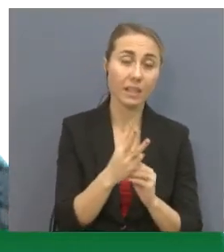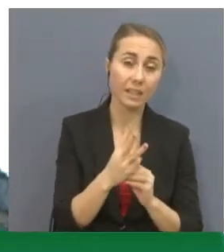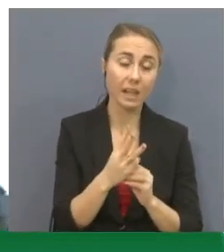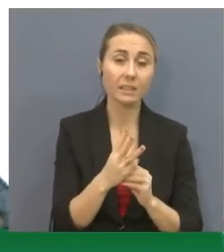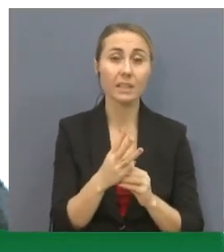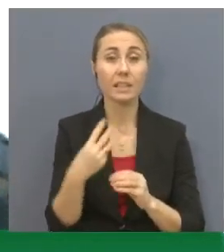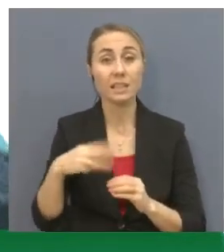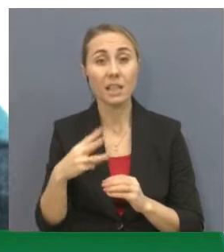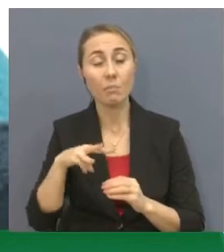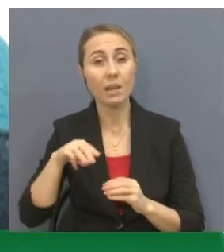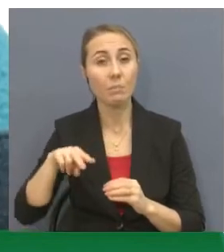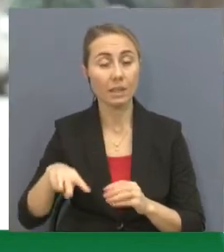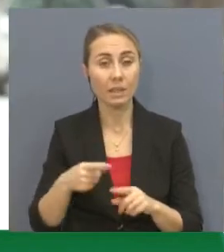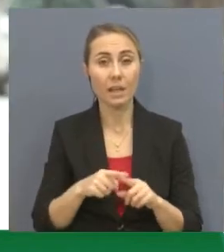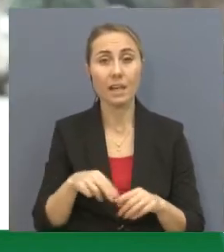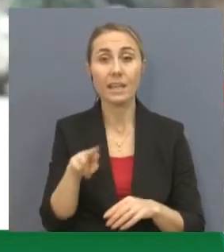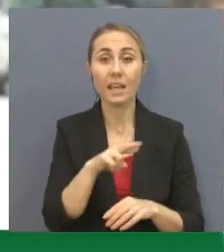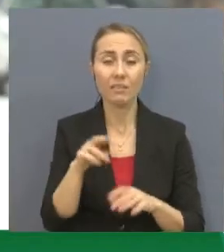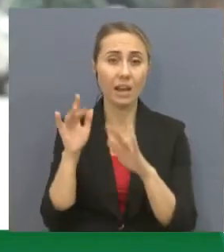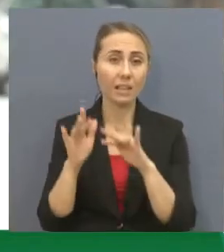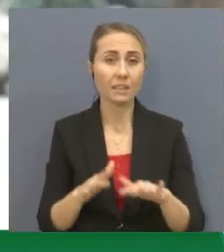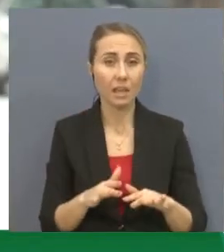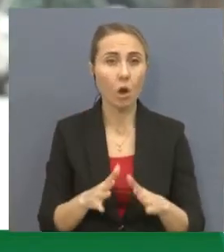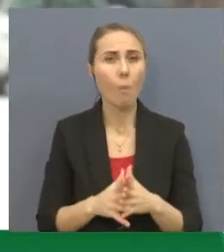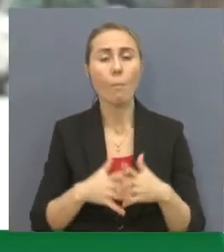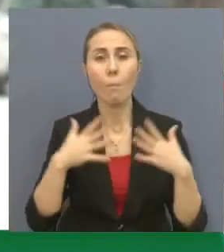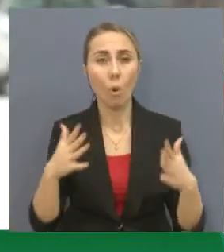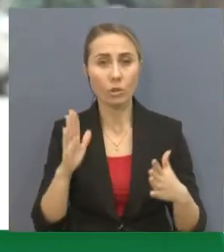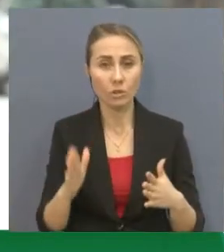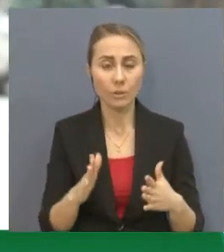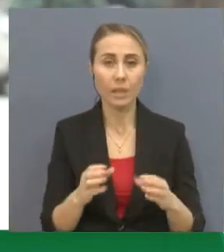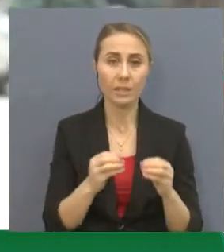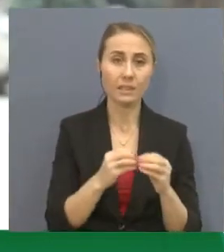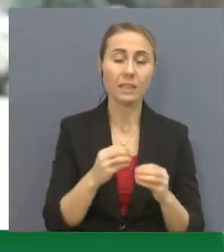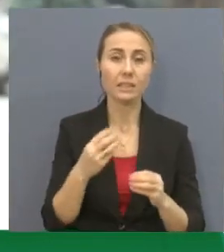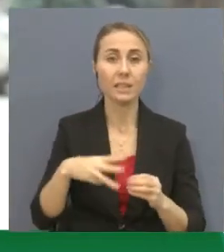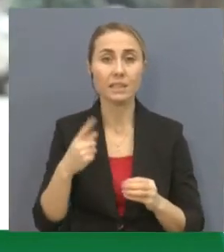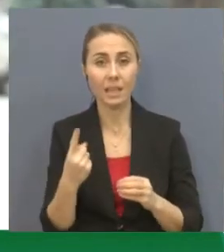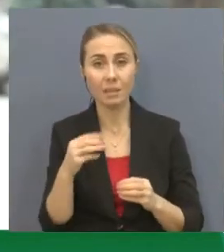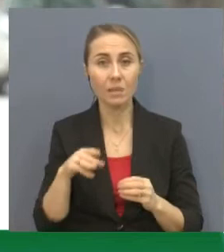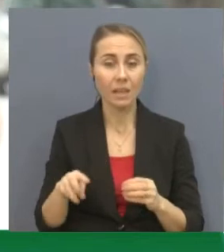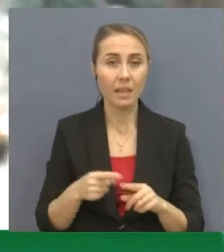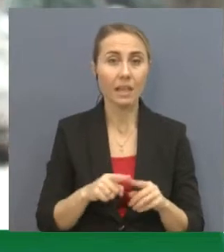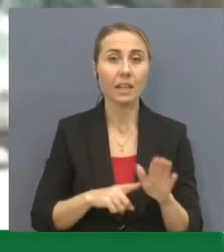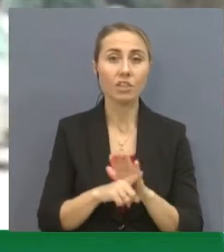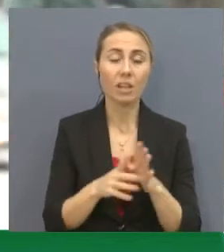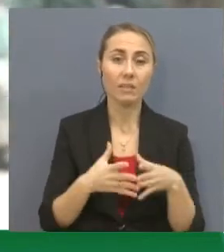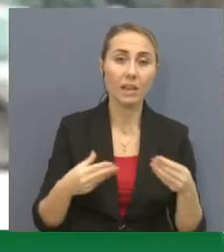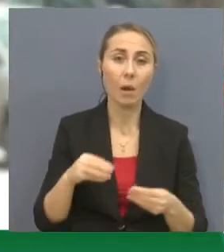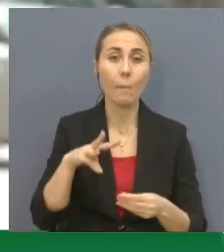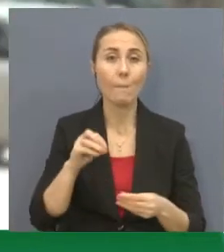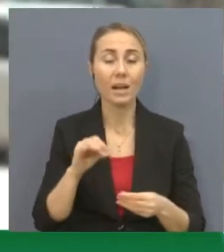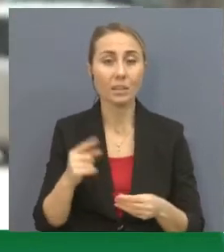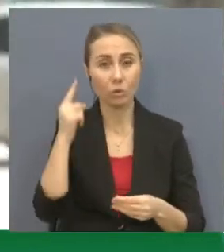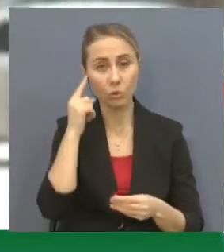и январе и феврале осадки ожидаются больше нормы норма 10 30 миллиметров начало весны марк предполагается